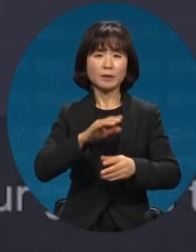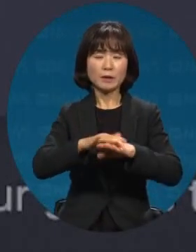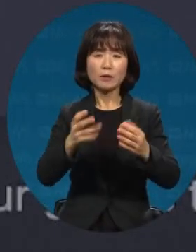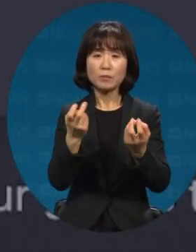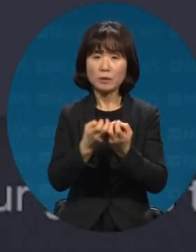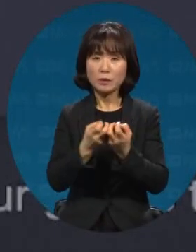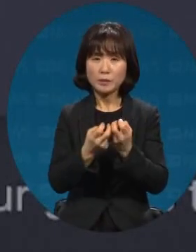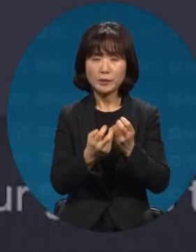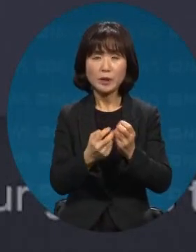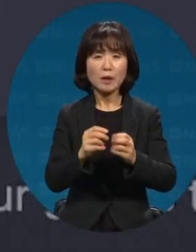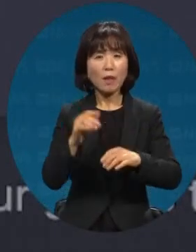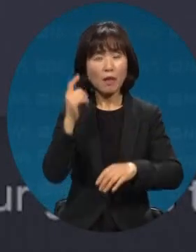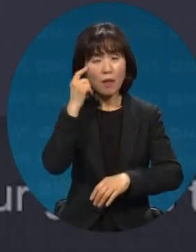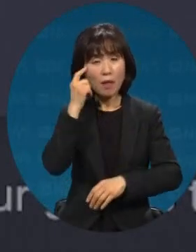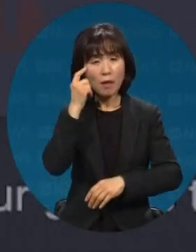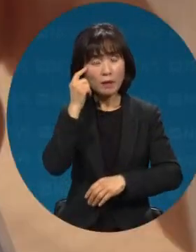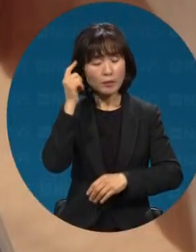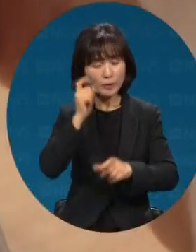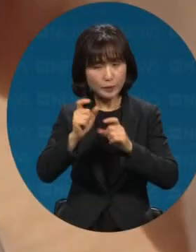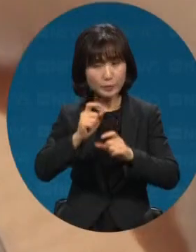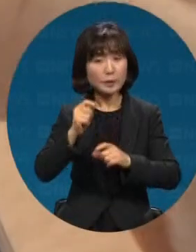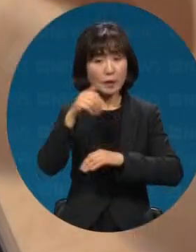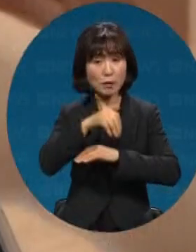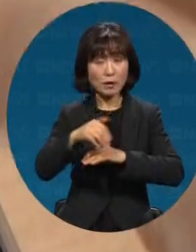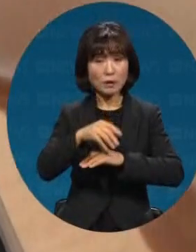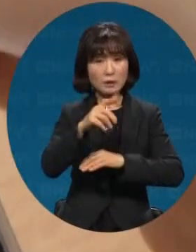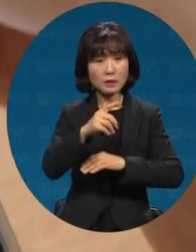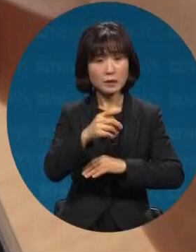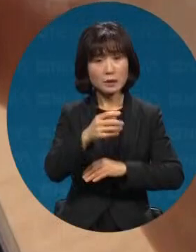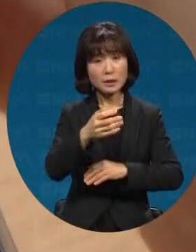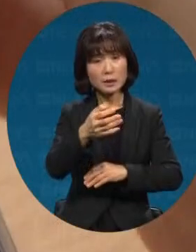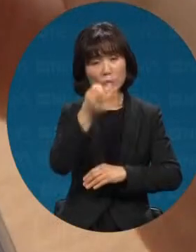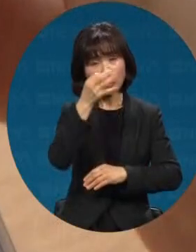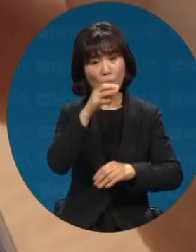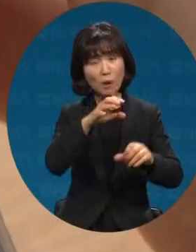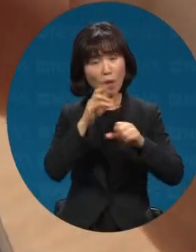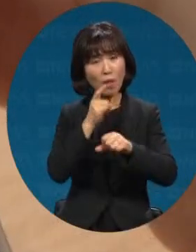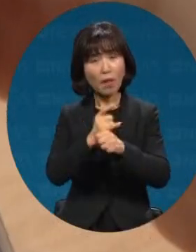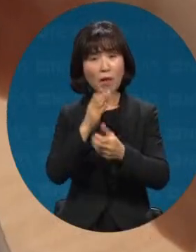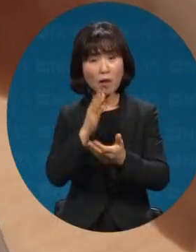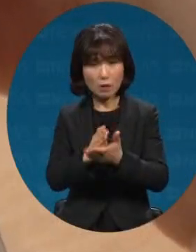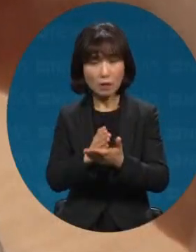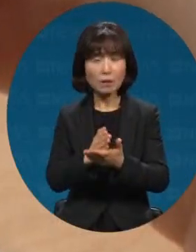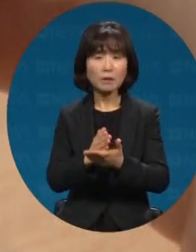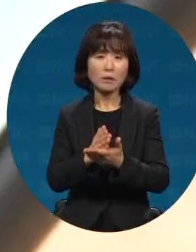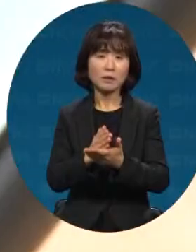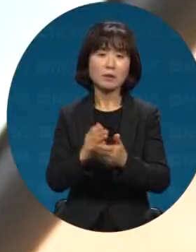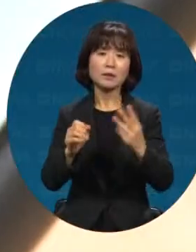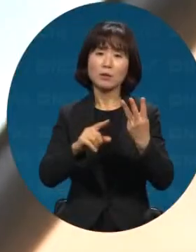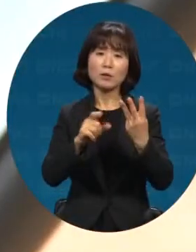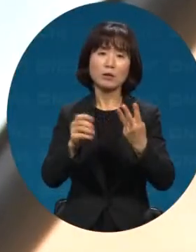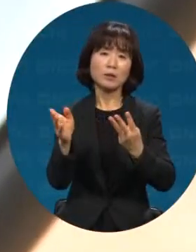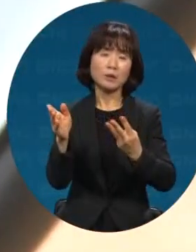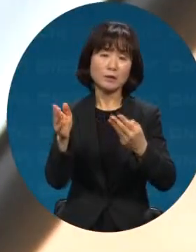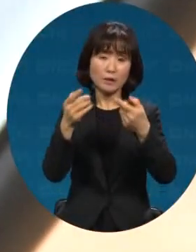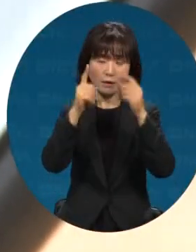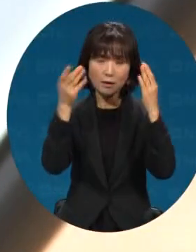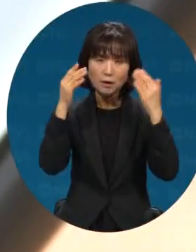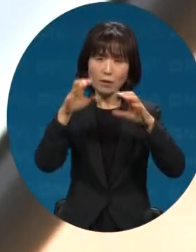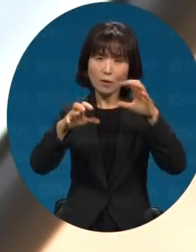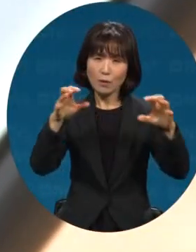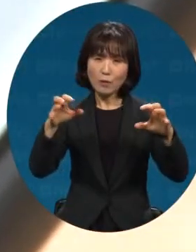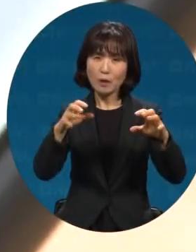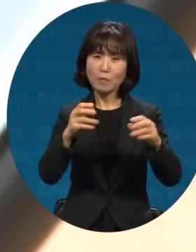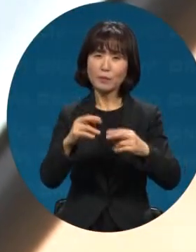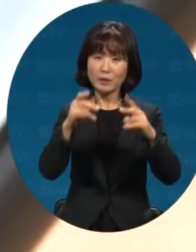기술을 악용할 것인지 아니면 활용할 것인지를 두고 새학기 대학가에 갑론을박이 이어질 전망입니다 이비스 뉴스